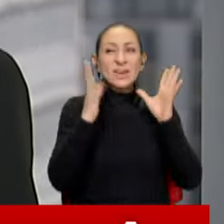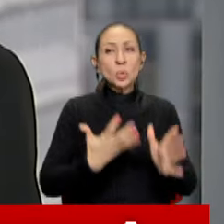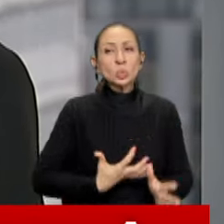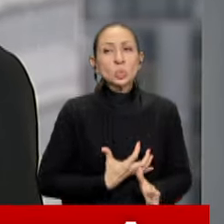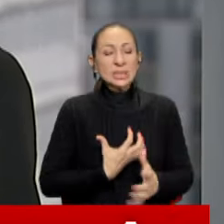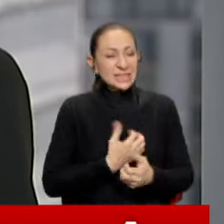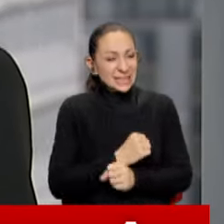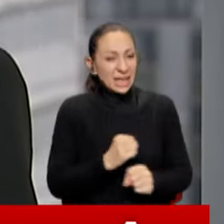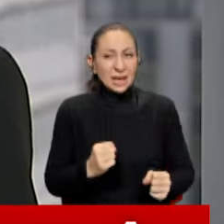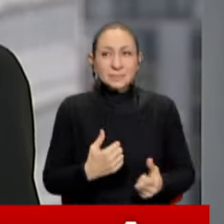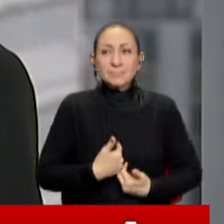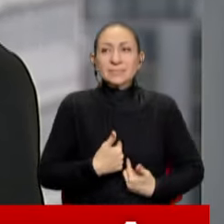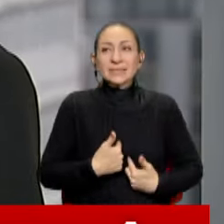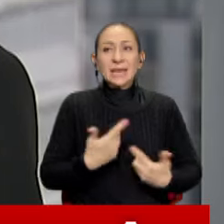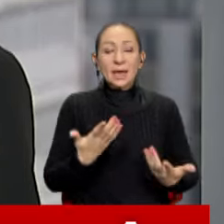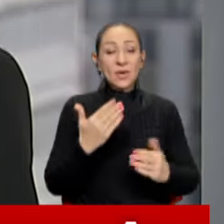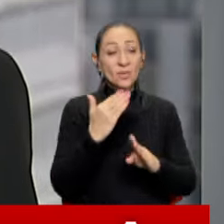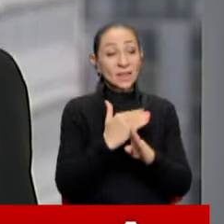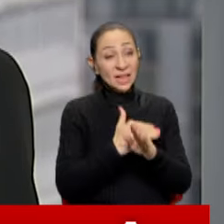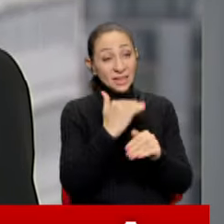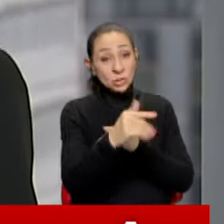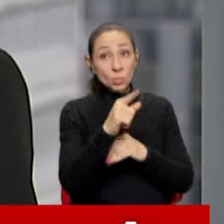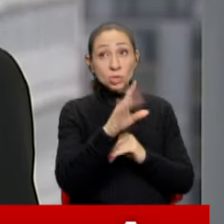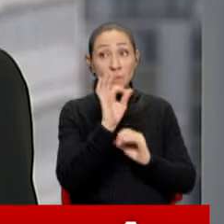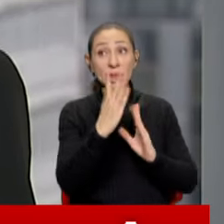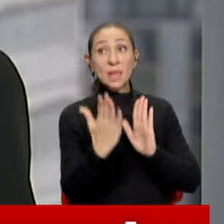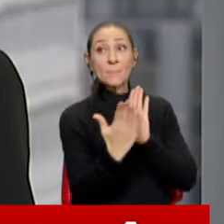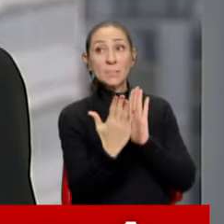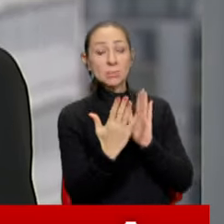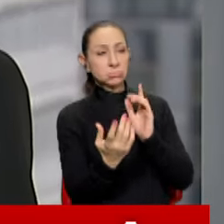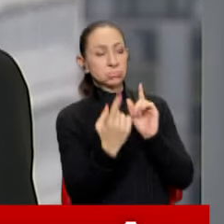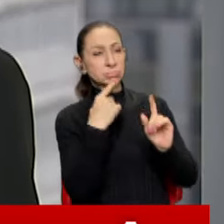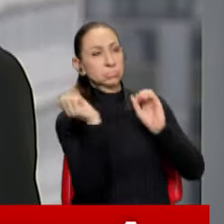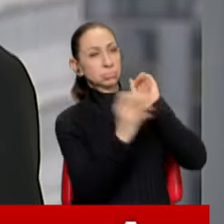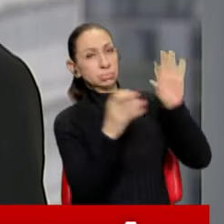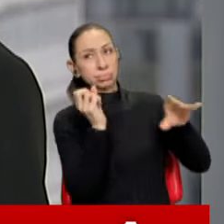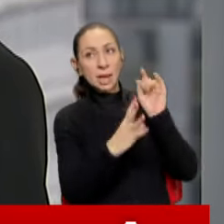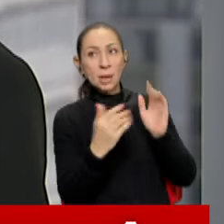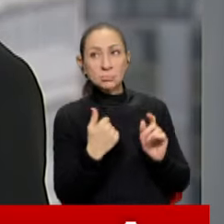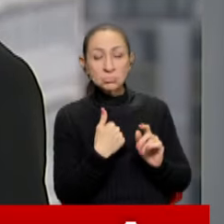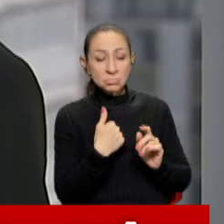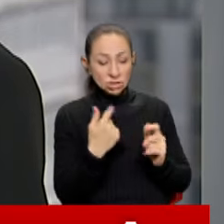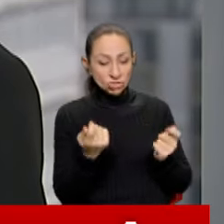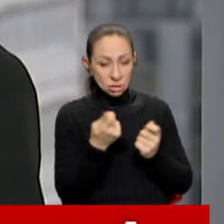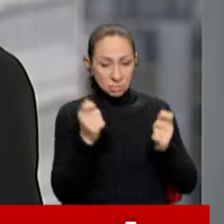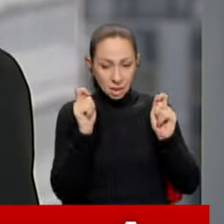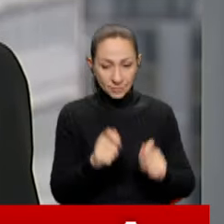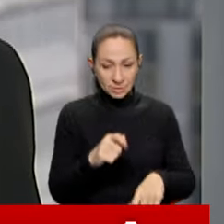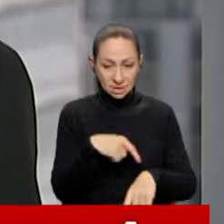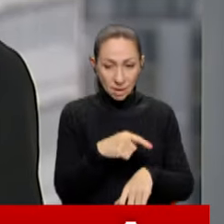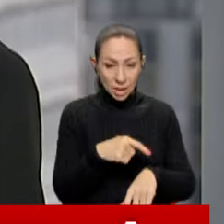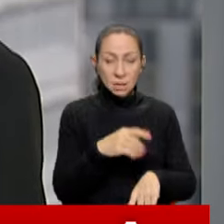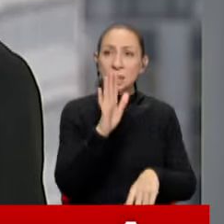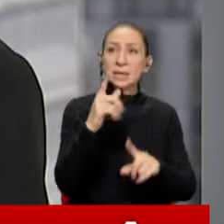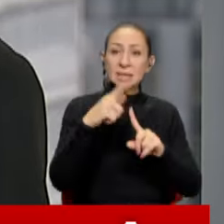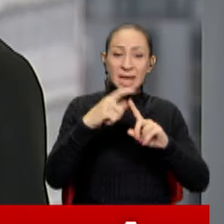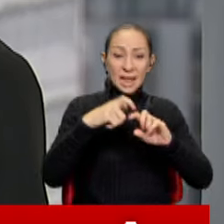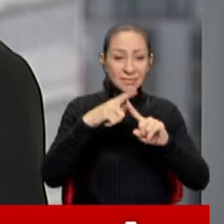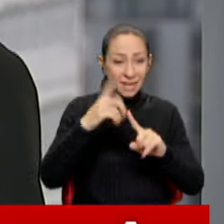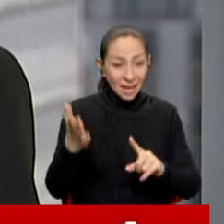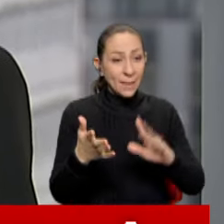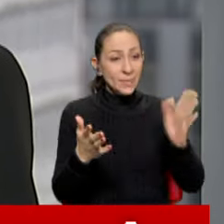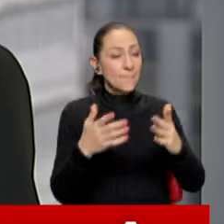acısını duyanlardanız. Yurttaşlardan da yalnız bu yönde çok tepki geliyor. Yani biz bir çalışma yaptığımız sırada hem TRT ile ilgili